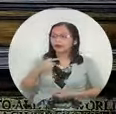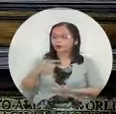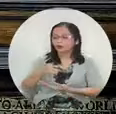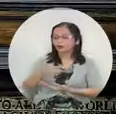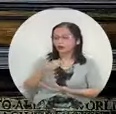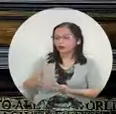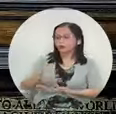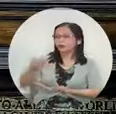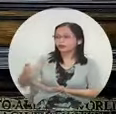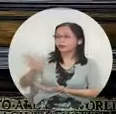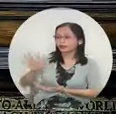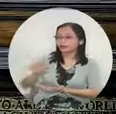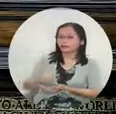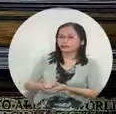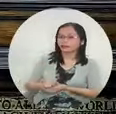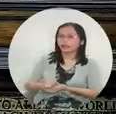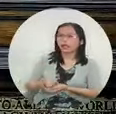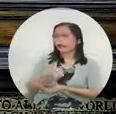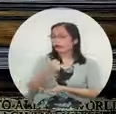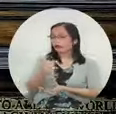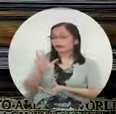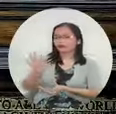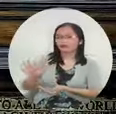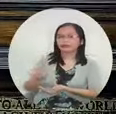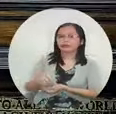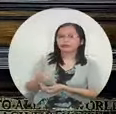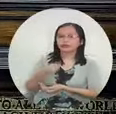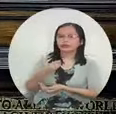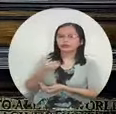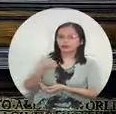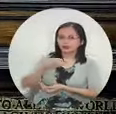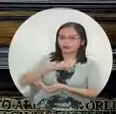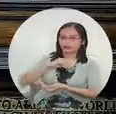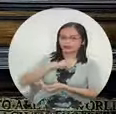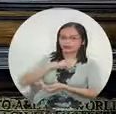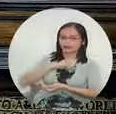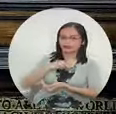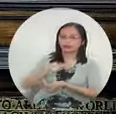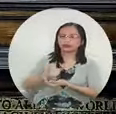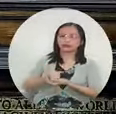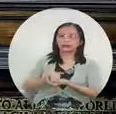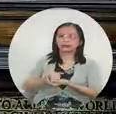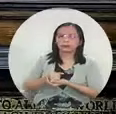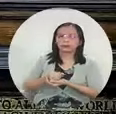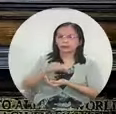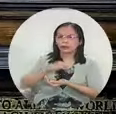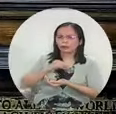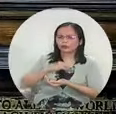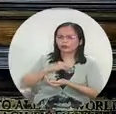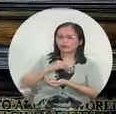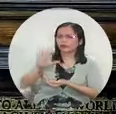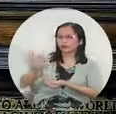5 pesos lang. Ang 5, niasa ako dire. Ma, kung pwede, ako na lang ni.